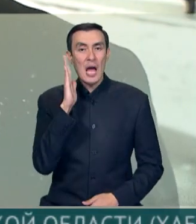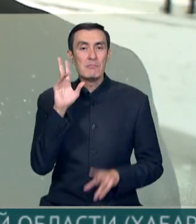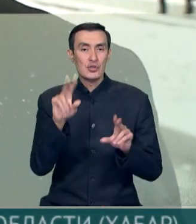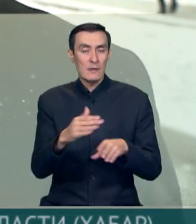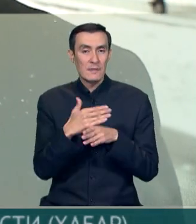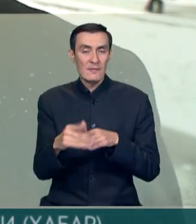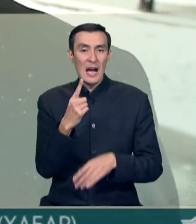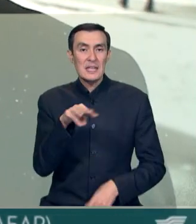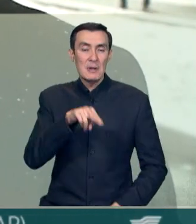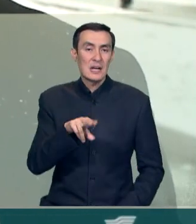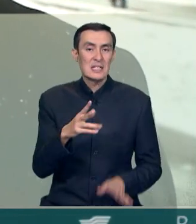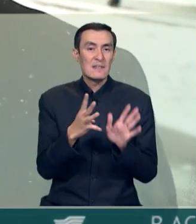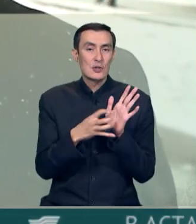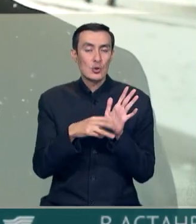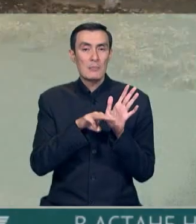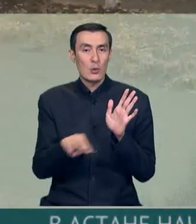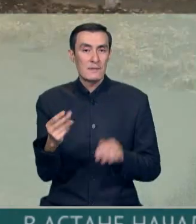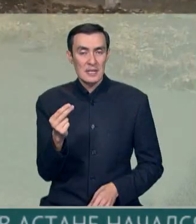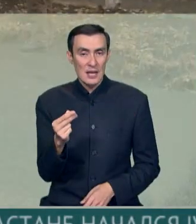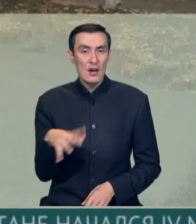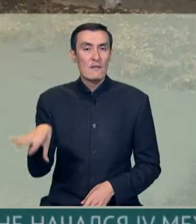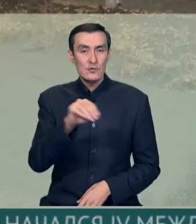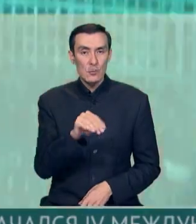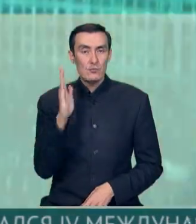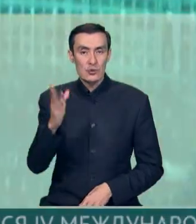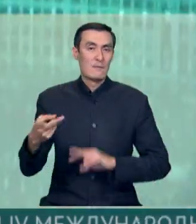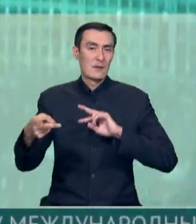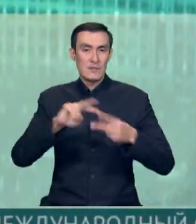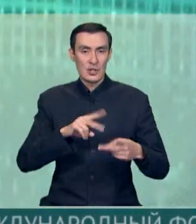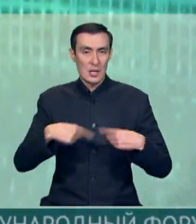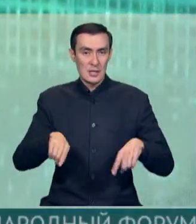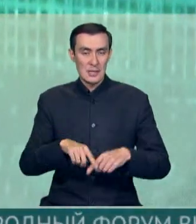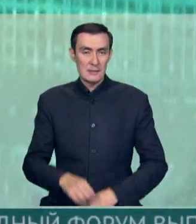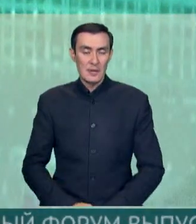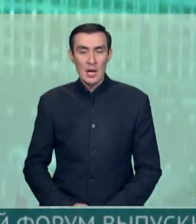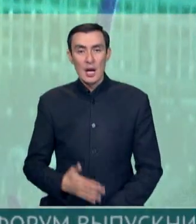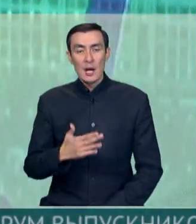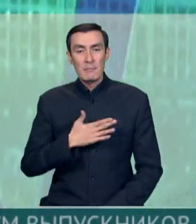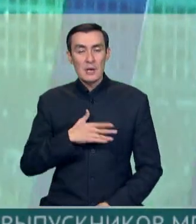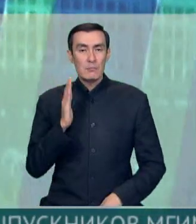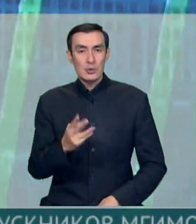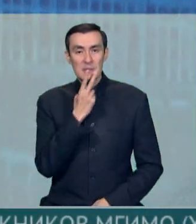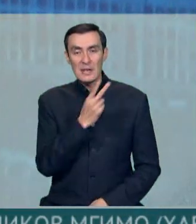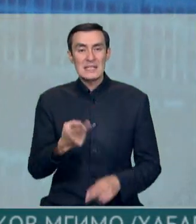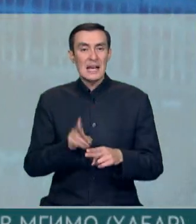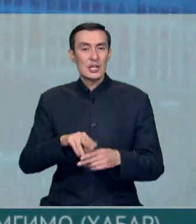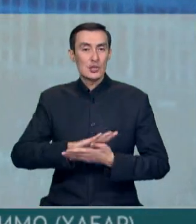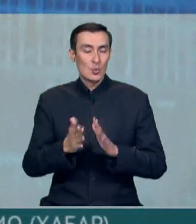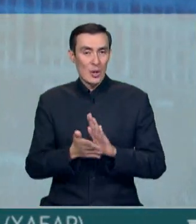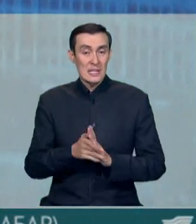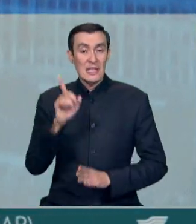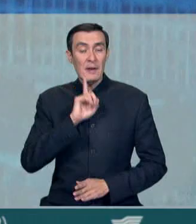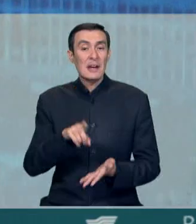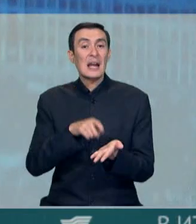Это 1 миллиард 900 миллионов тенге. Подрядчику все возместим. Мы будем следить за развитием ситуации в Атбасаре. А